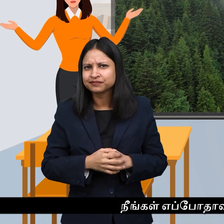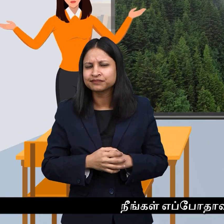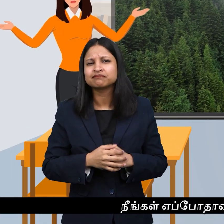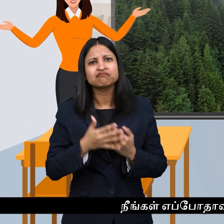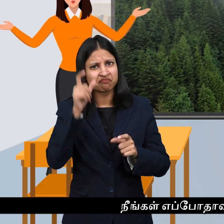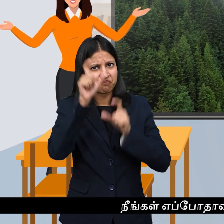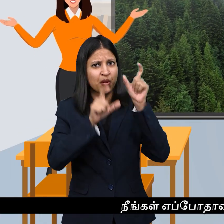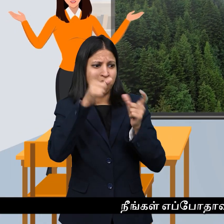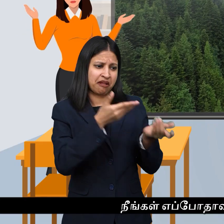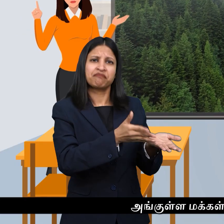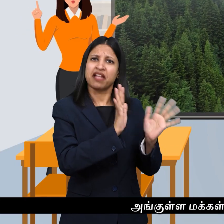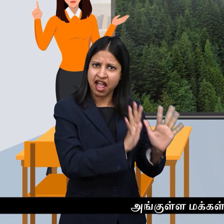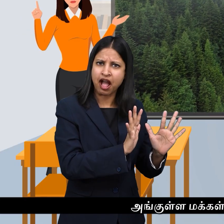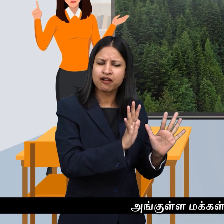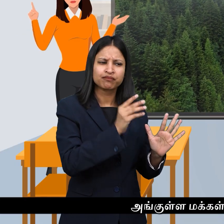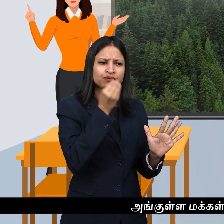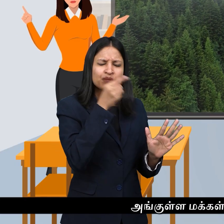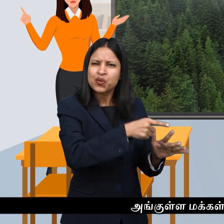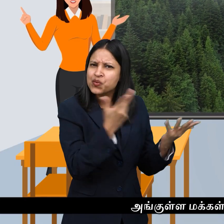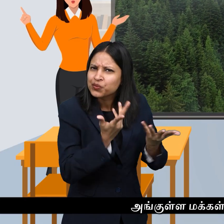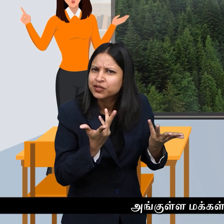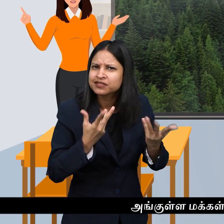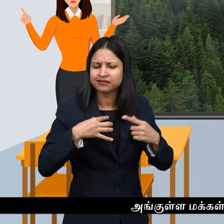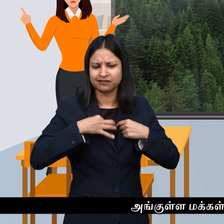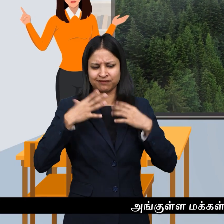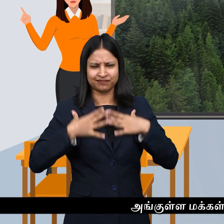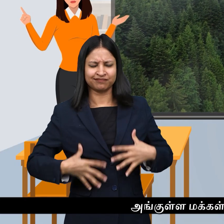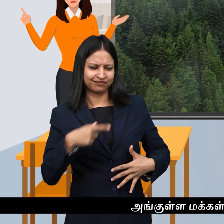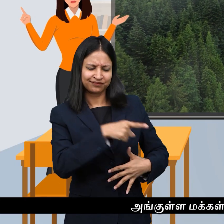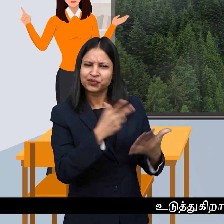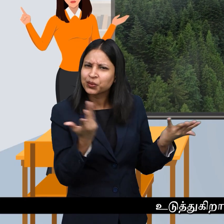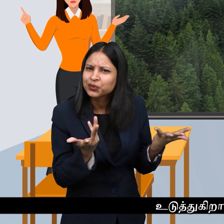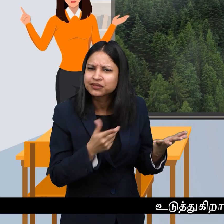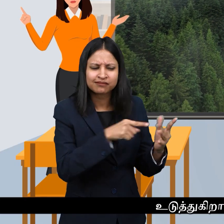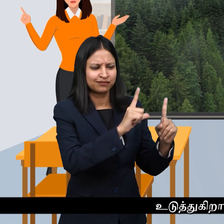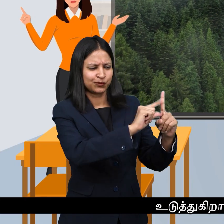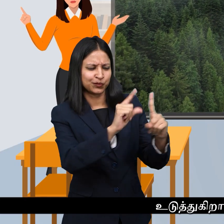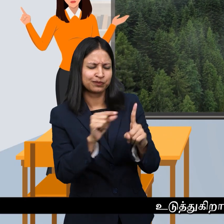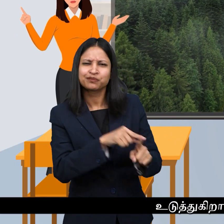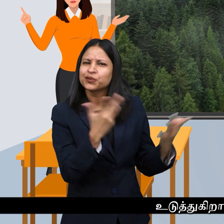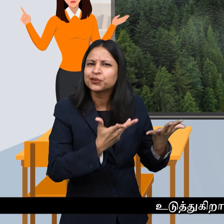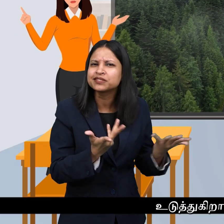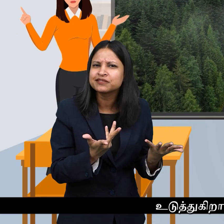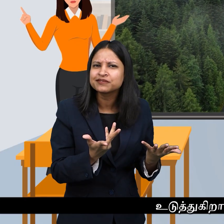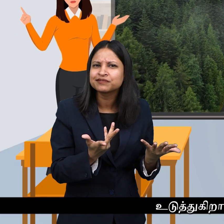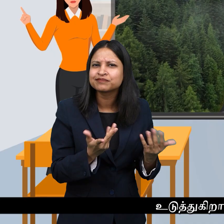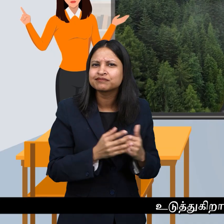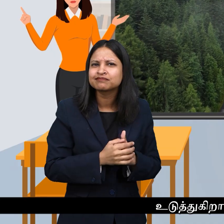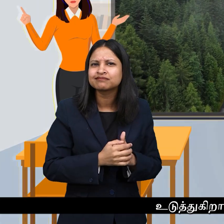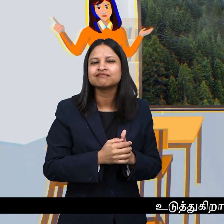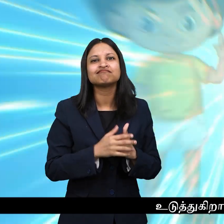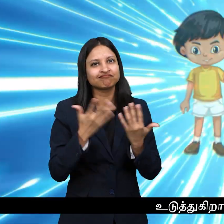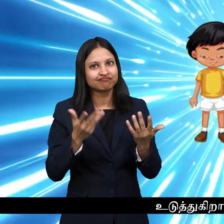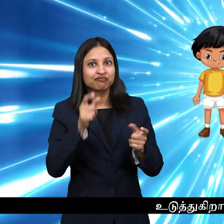எப்போதாவது யோசித்திருக்கிறீர்களா? அங்குள்ள மக்கள் என்ன சாப்பிடுகிறார்கள், உடுத்துகிறார்கள், செய்கிறார்கள்?